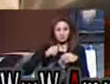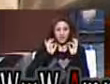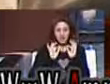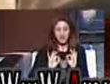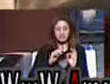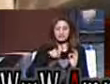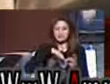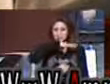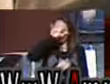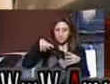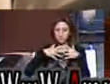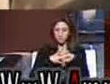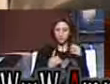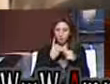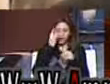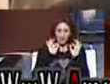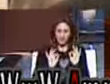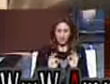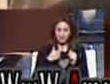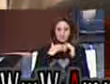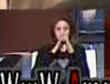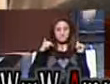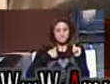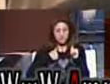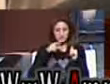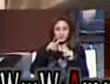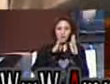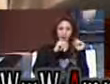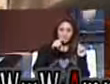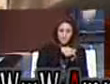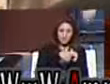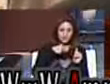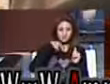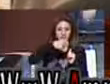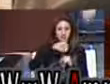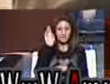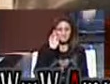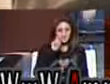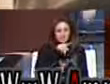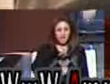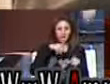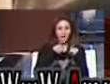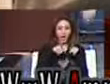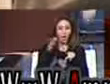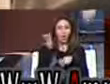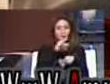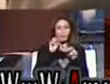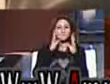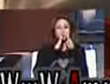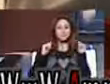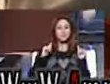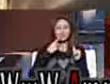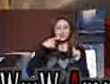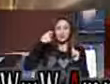المقسطين. وبالتالي مسألة بسيطة جدا، أنا مصري جاي أقول لإخواتنا المصريين كل عام وأنتم بخير، كل عام